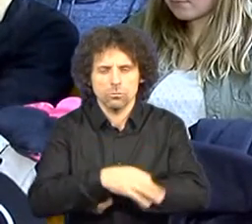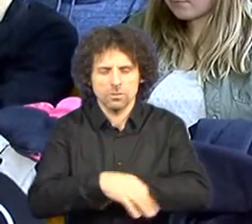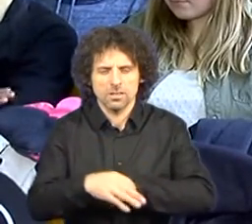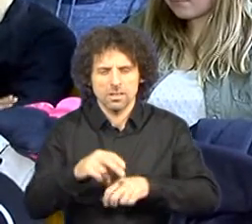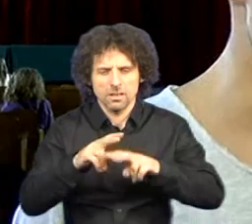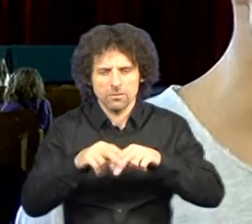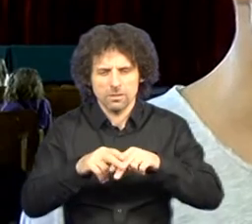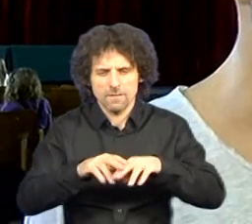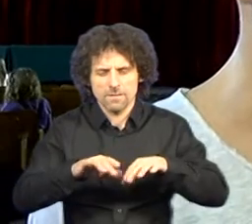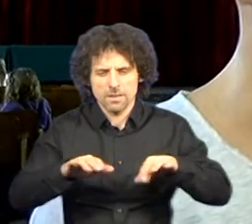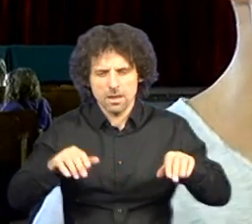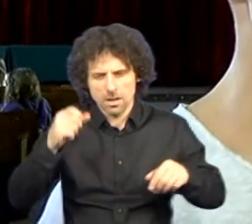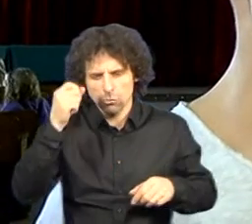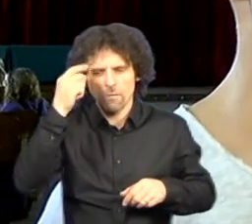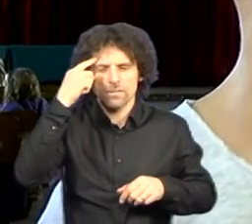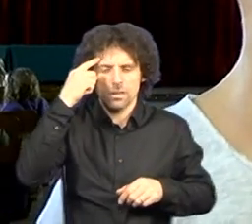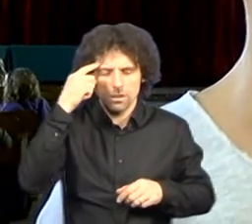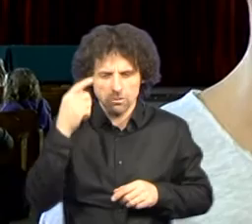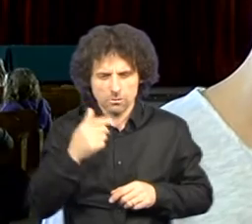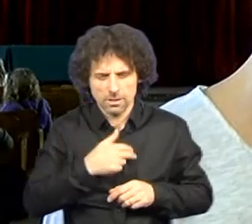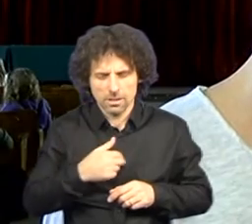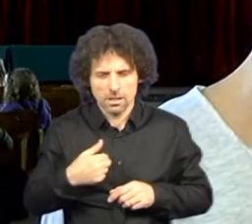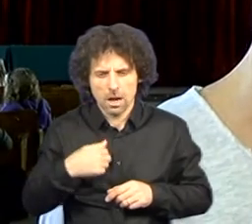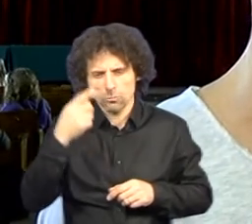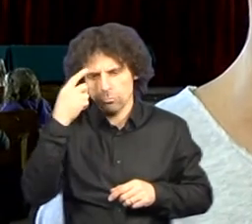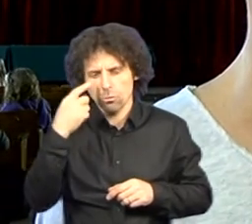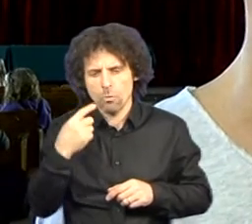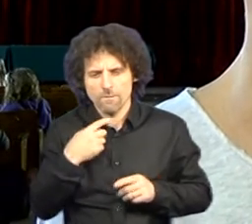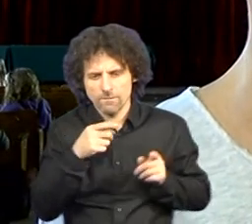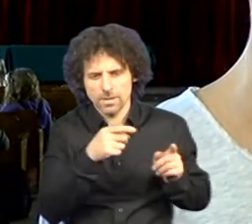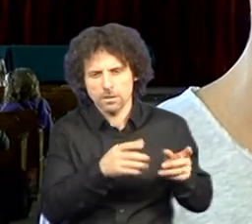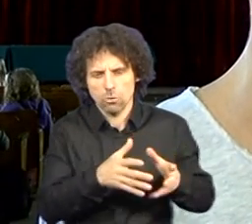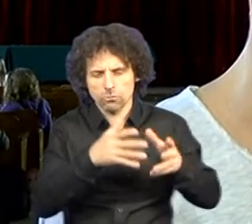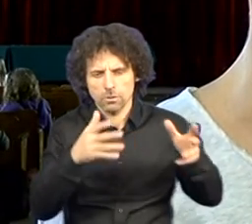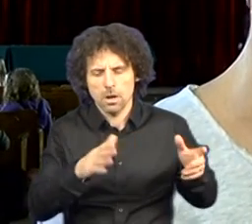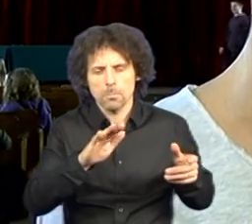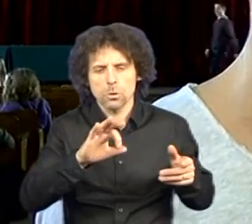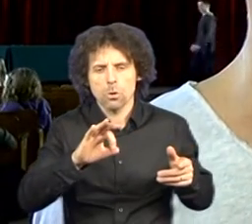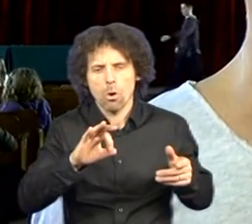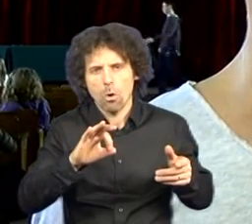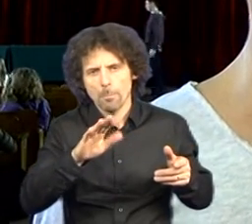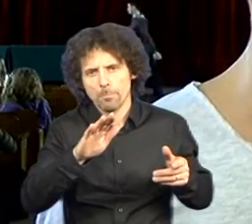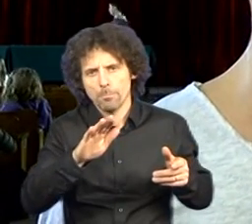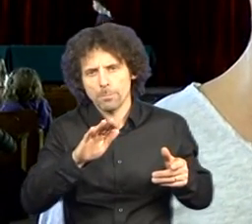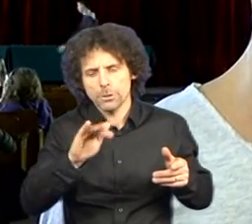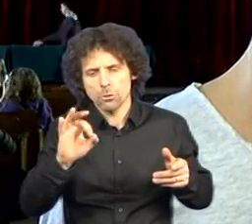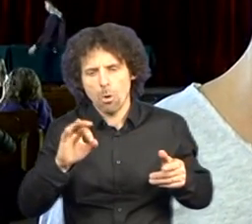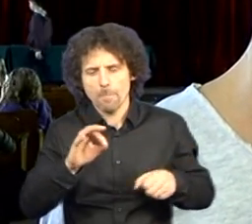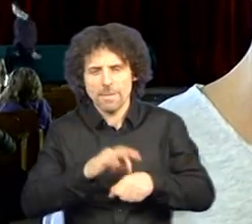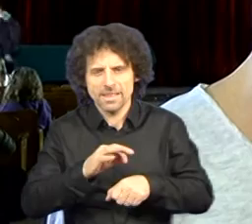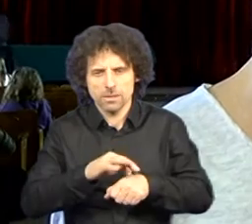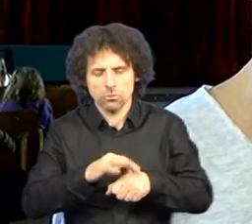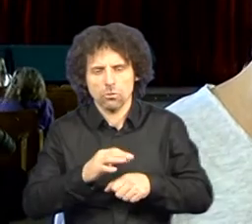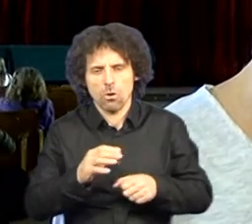tej fundacji możemy się wiele dowiedzieć, m.in. dlatego, że nasz profil to jest o rozszerzeniu biologiczno-chemicznym, więc osoby, które w